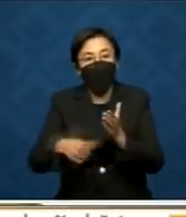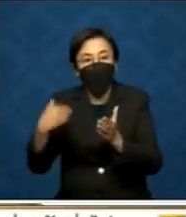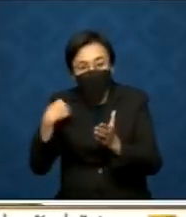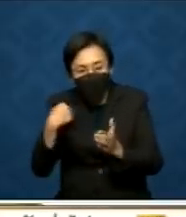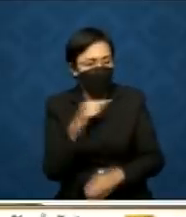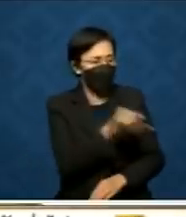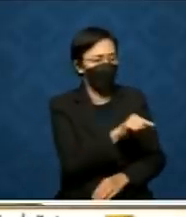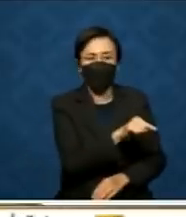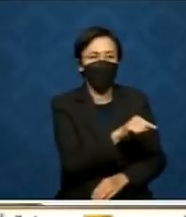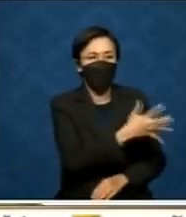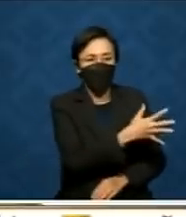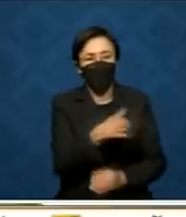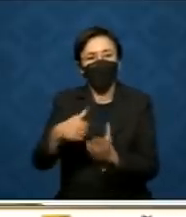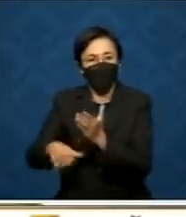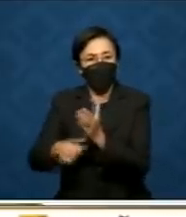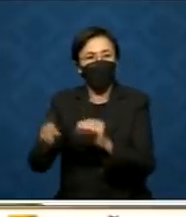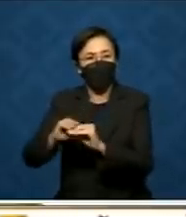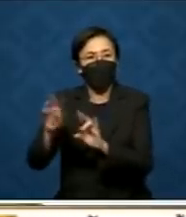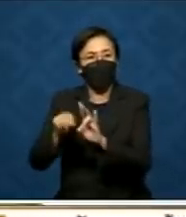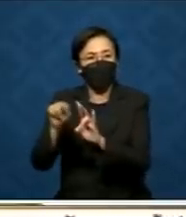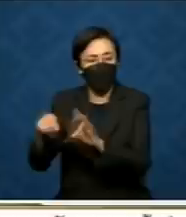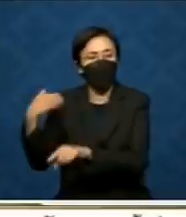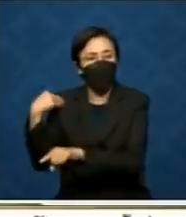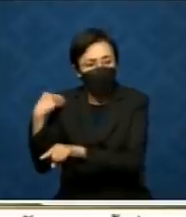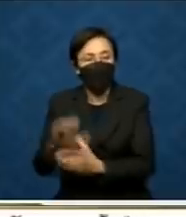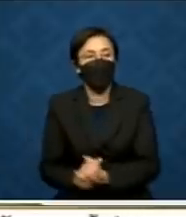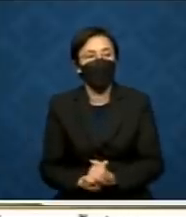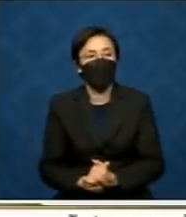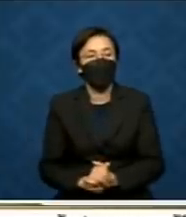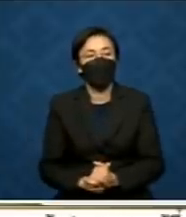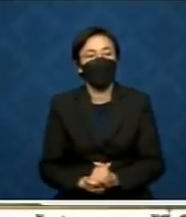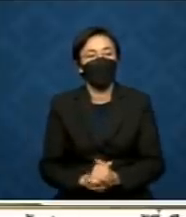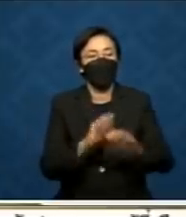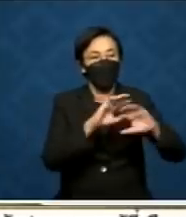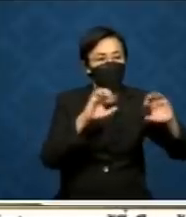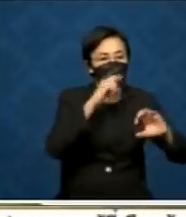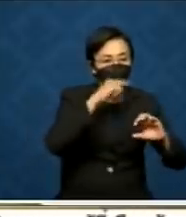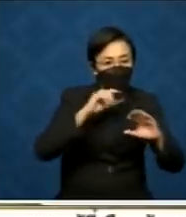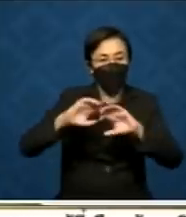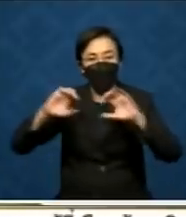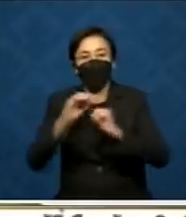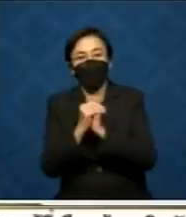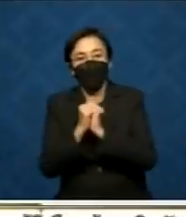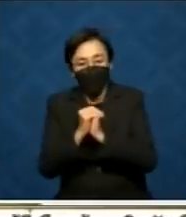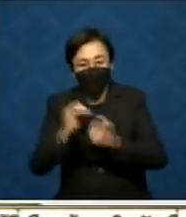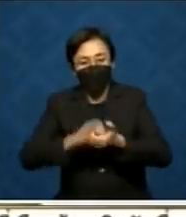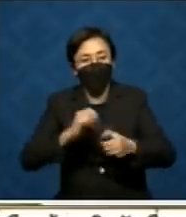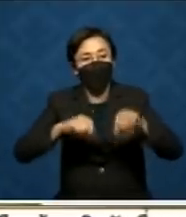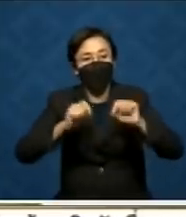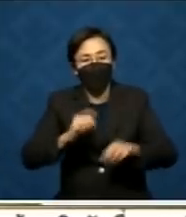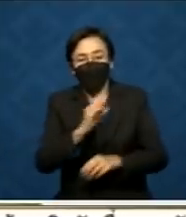หลักฐานวันนี้ประเด็นจีทูจีปลอมเป็นประเด็นหนึ่งที่ผมปักใจว่าโกหก